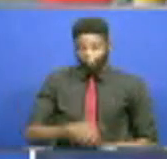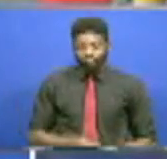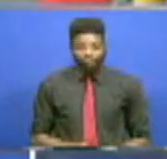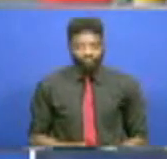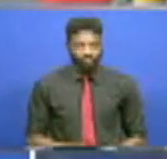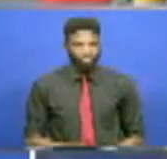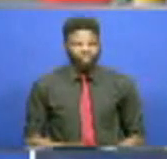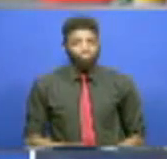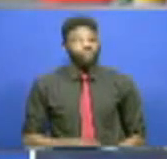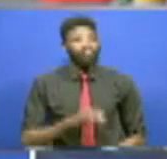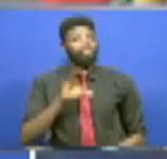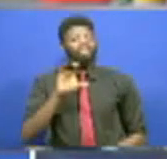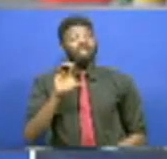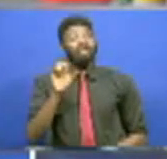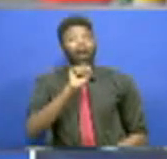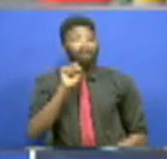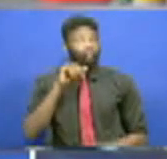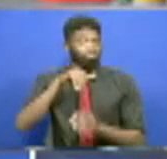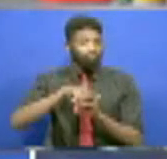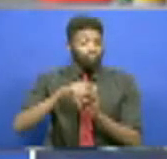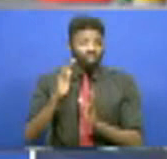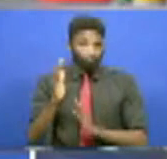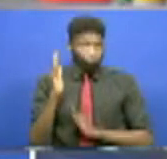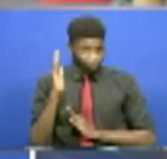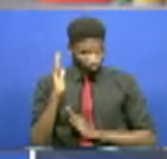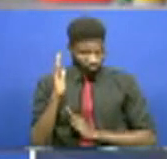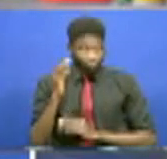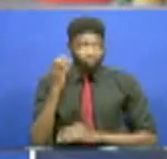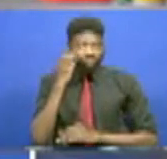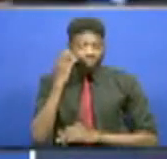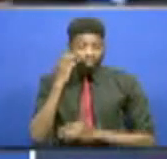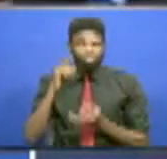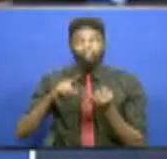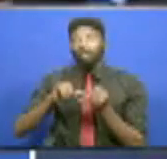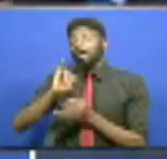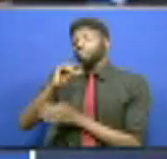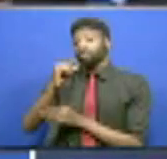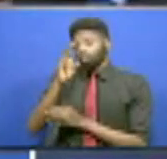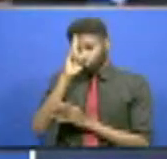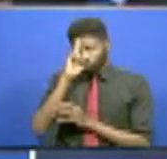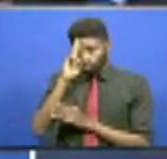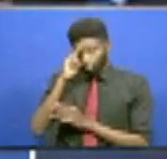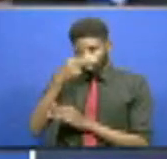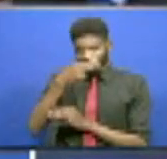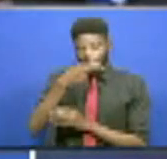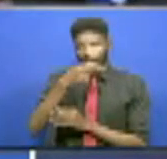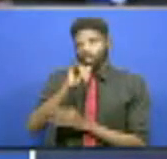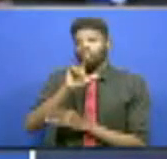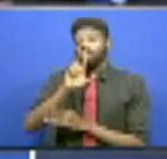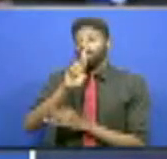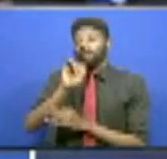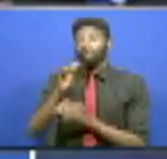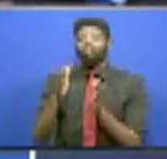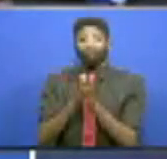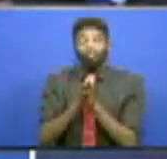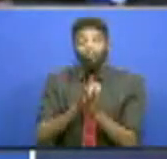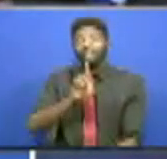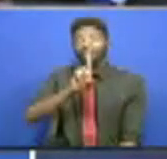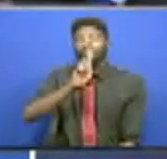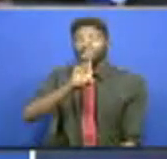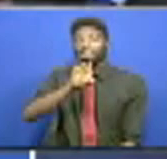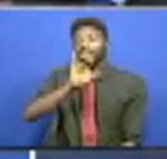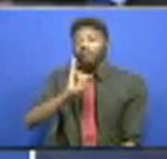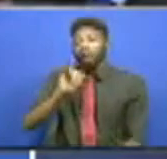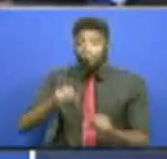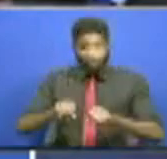Waziri wa usalama wa kitaifa Fred Matiang’i, inspekta jenerali wa polisi Hillary Mutyambai na mkurugenzi wa idara ya upelelezi wa jinai George